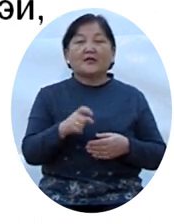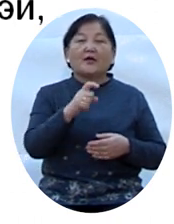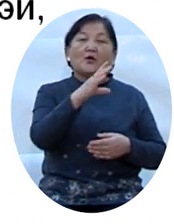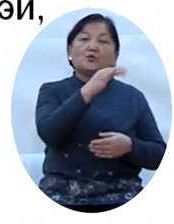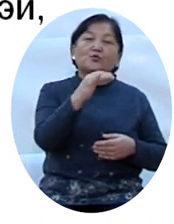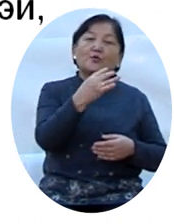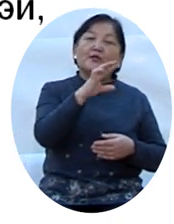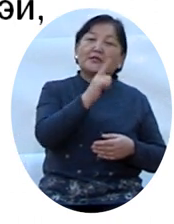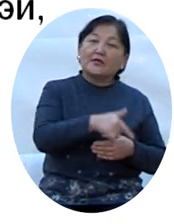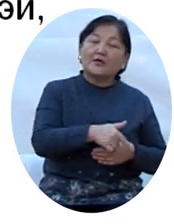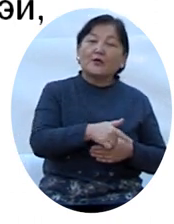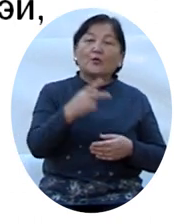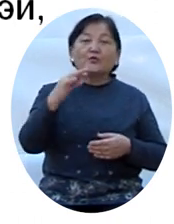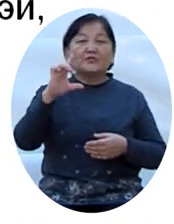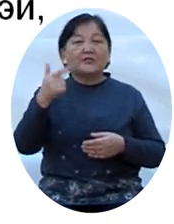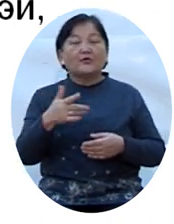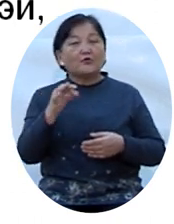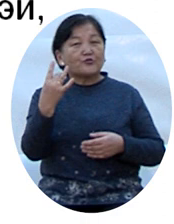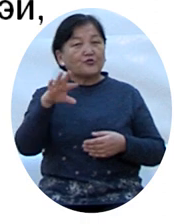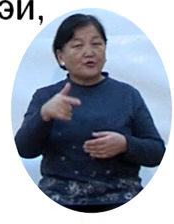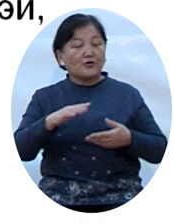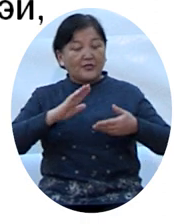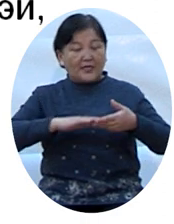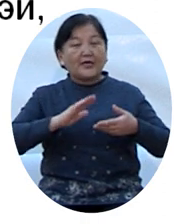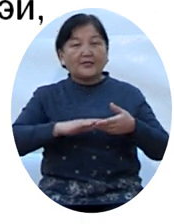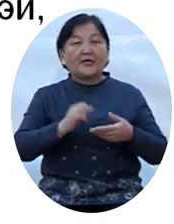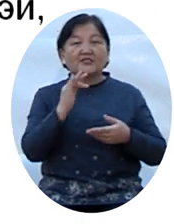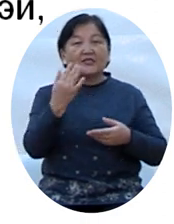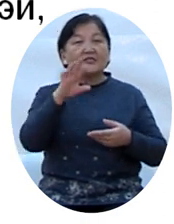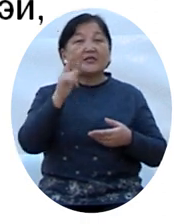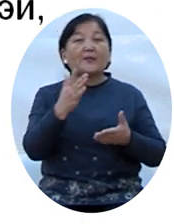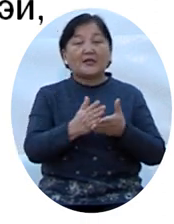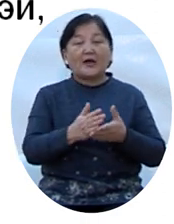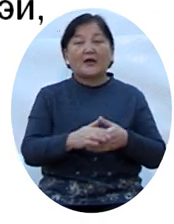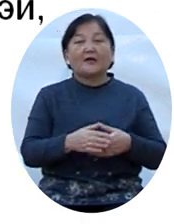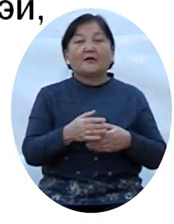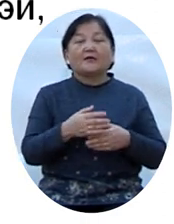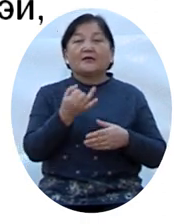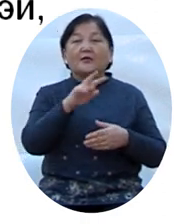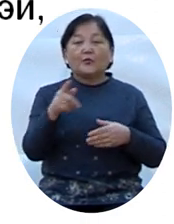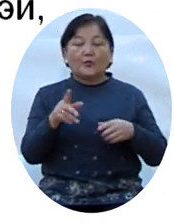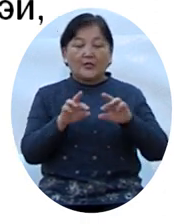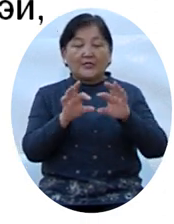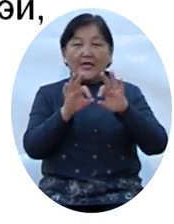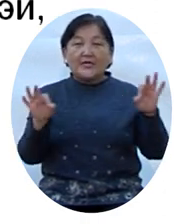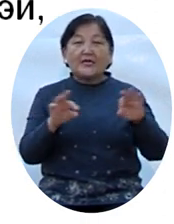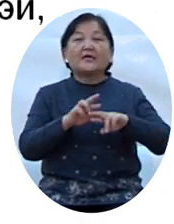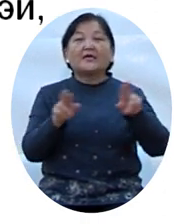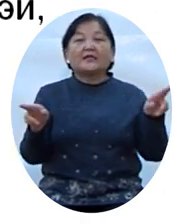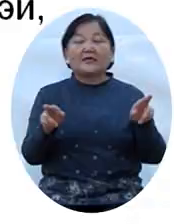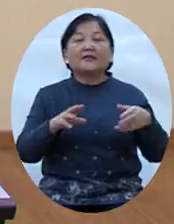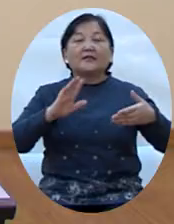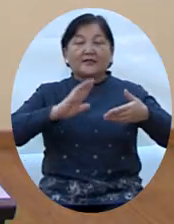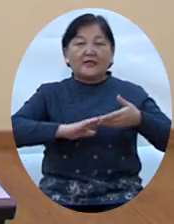хэрэглэнэ. Мөн хөрөн байцаа универсал индикатор нь илүү хүчтэй, илүү суурилаг орчинг ялгаж таньхад хэрэглэгдэнэ.